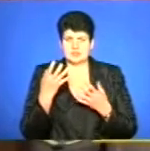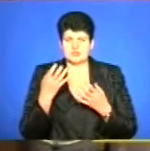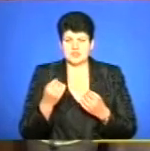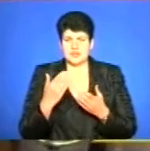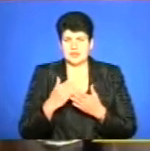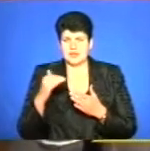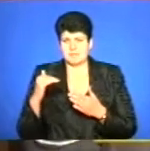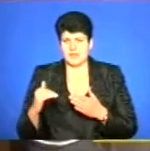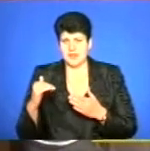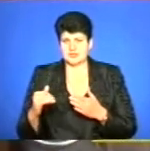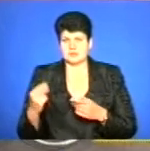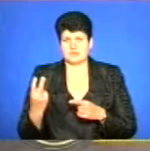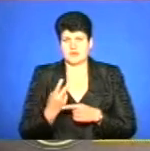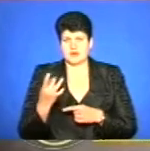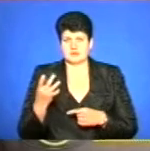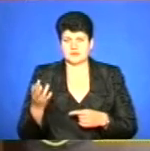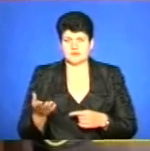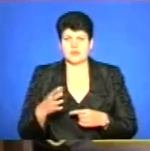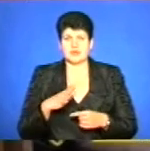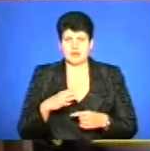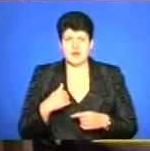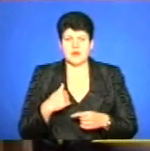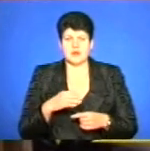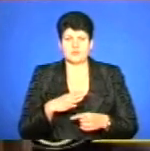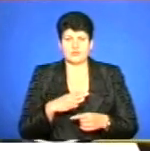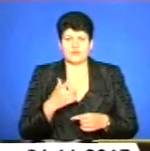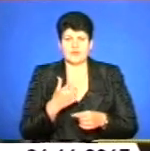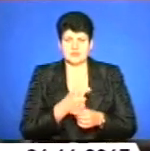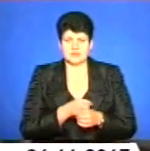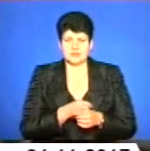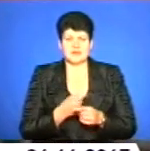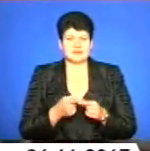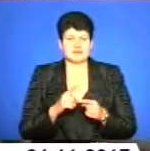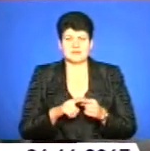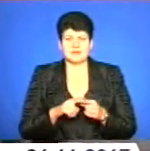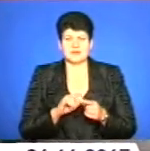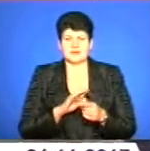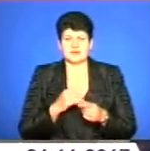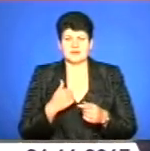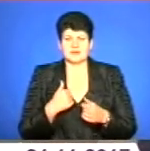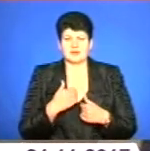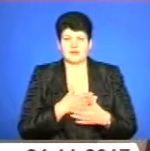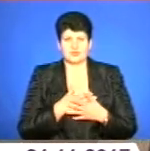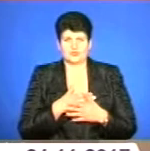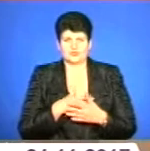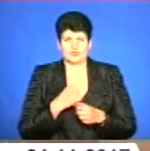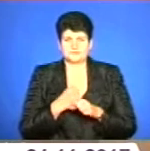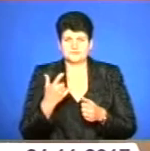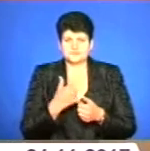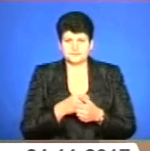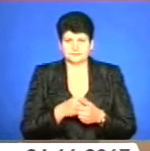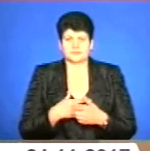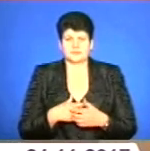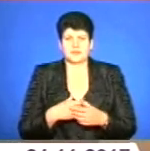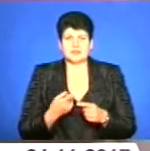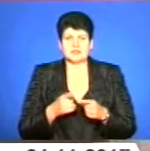менший, то там треба два рази вакцинувати. Я був вакцинований, але мені так треба руку. Не є сторонниками прививок. Проблема прививок в тому, щоб це не